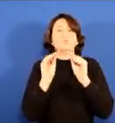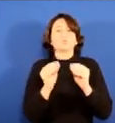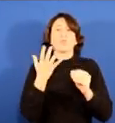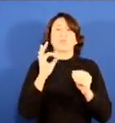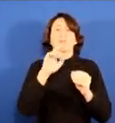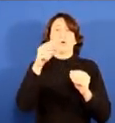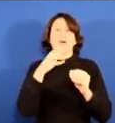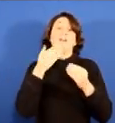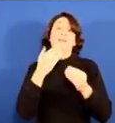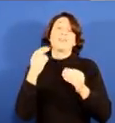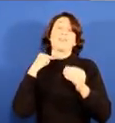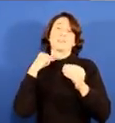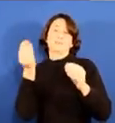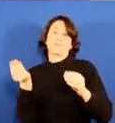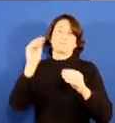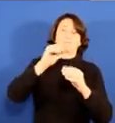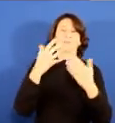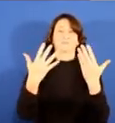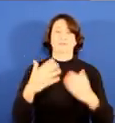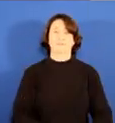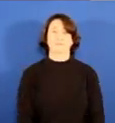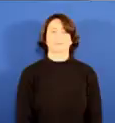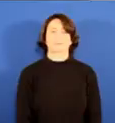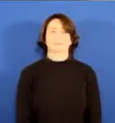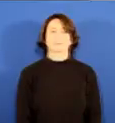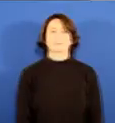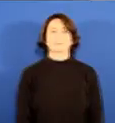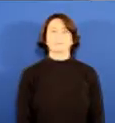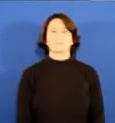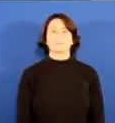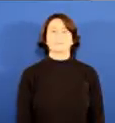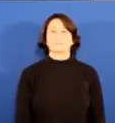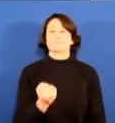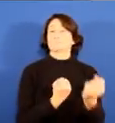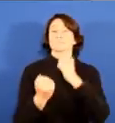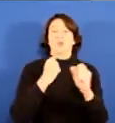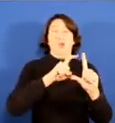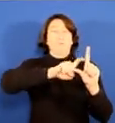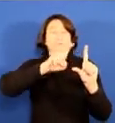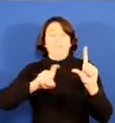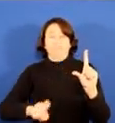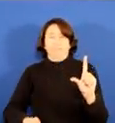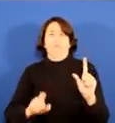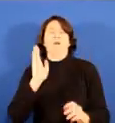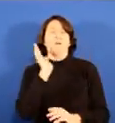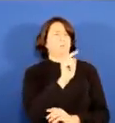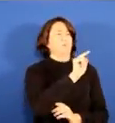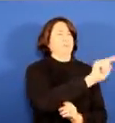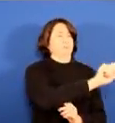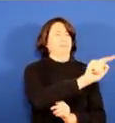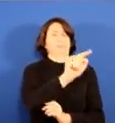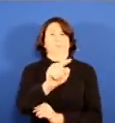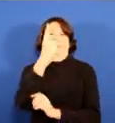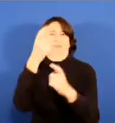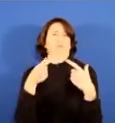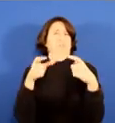salgai. Bonoak urtarrilaren 5 arte erabili ahal izango dira, eta Bizkaian txikizkako salmentean diharduten 10 langile baino